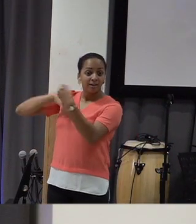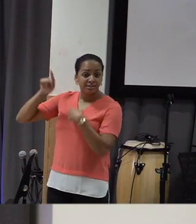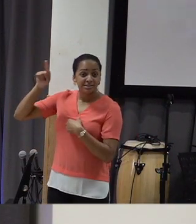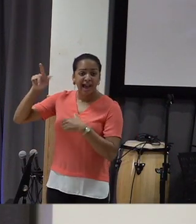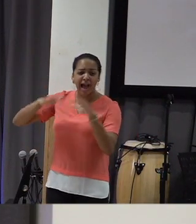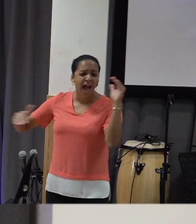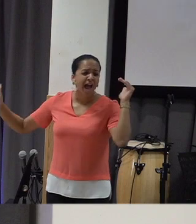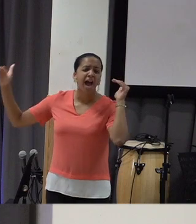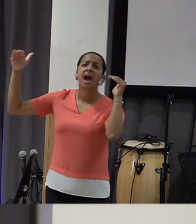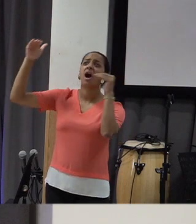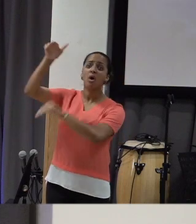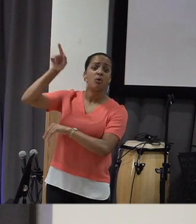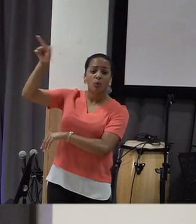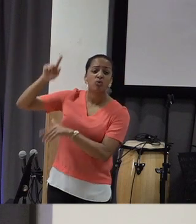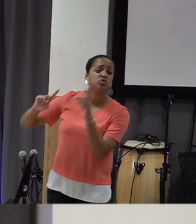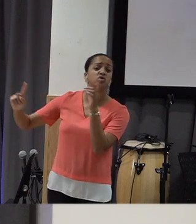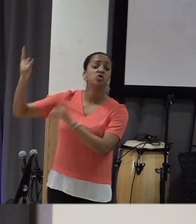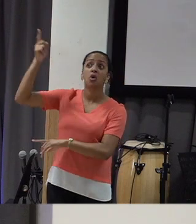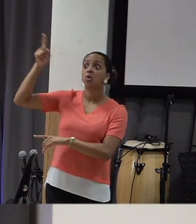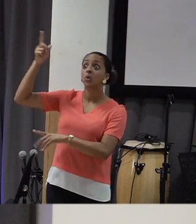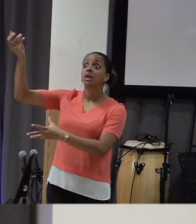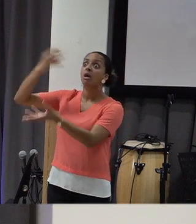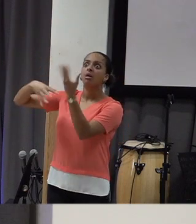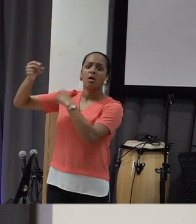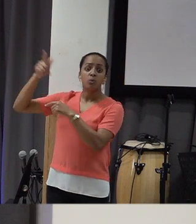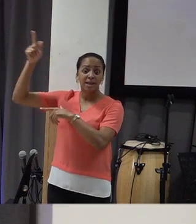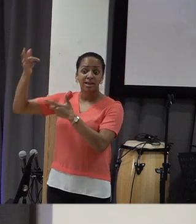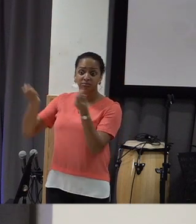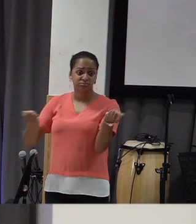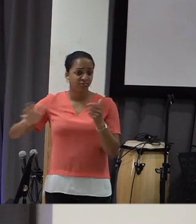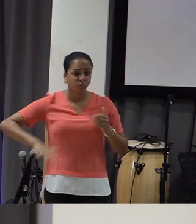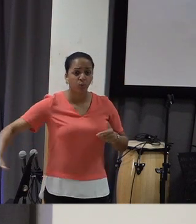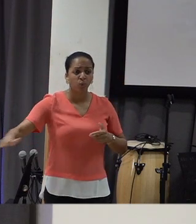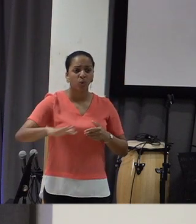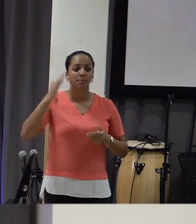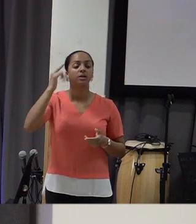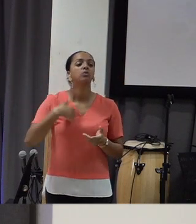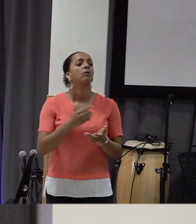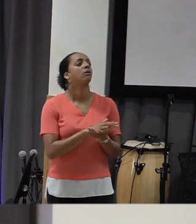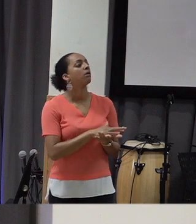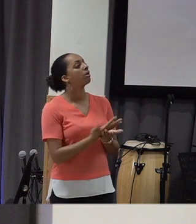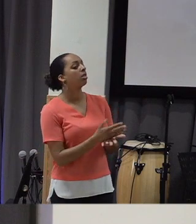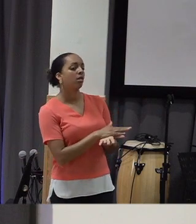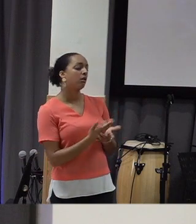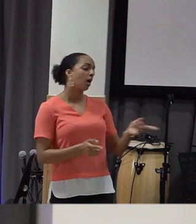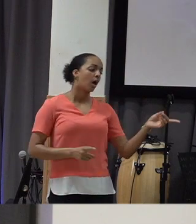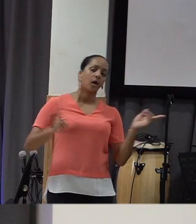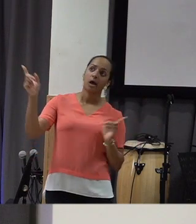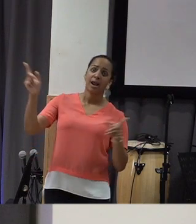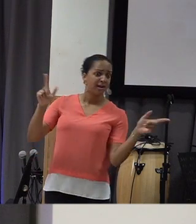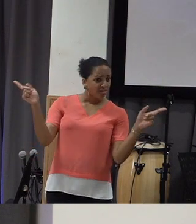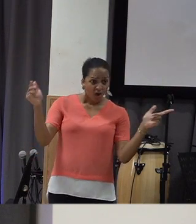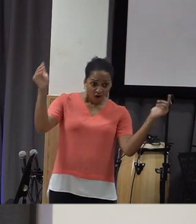nous et premièrement notre Dieu, être serviteur de tous. Face à l'incrédulité, nous plaçons notre confiance en Dieu et nous